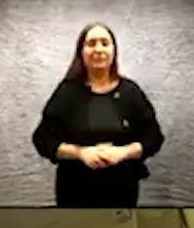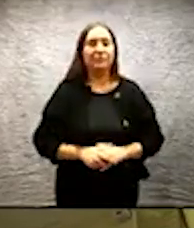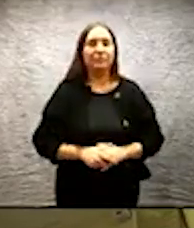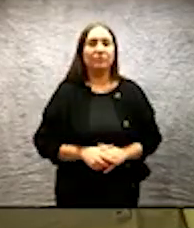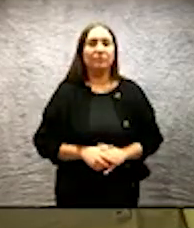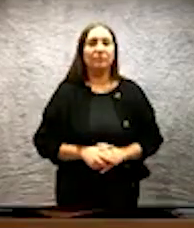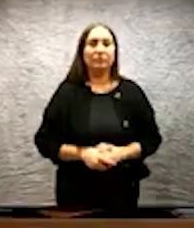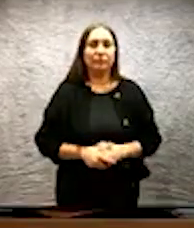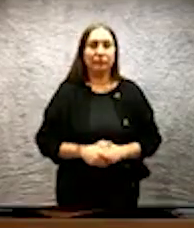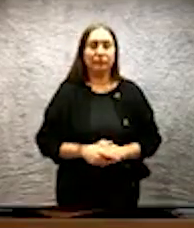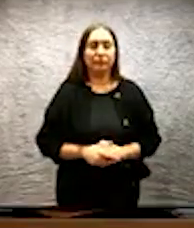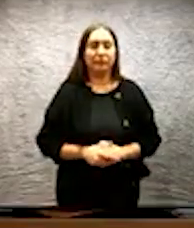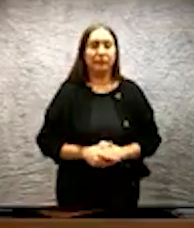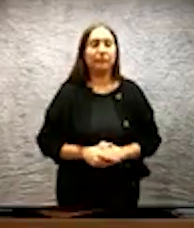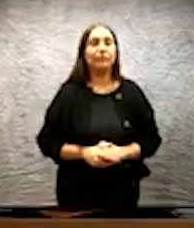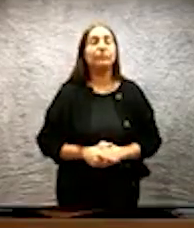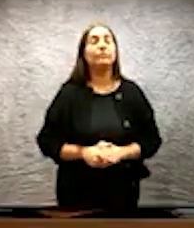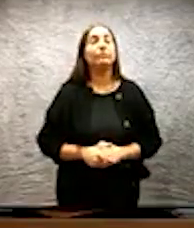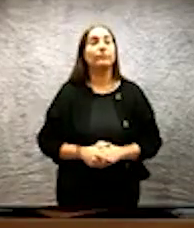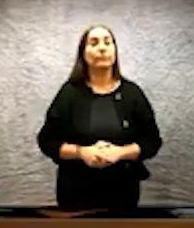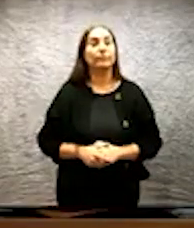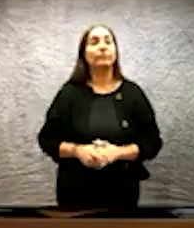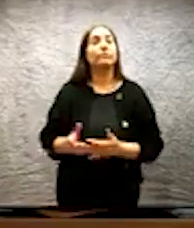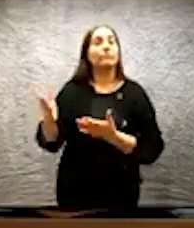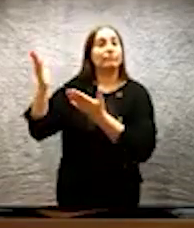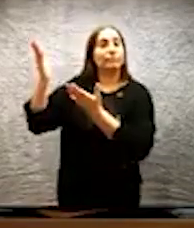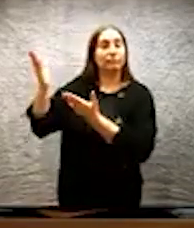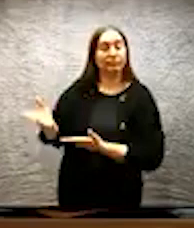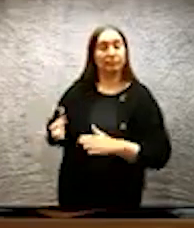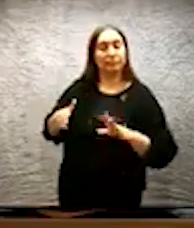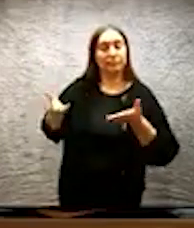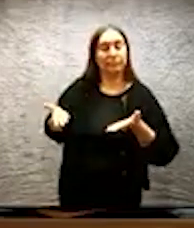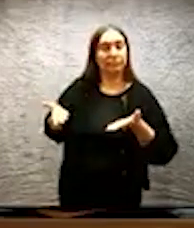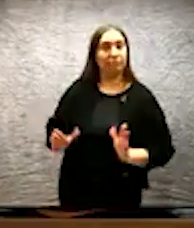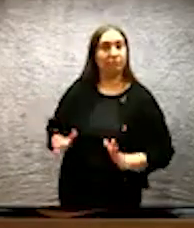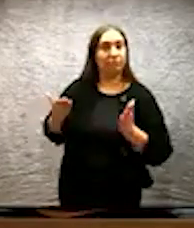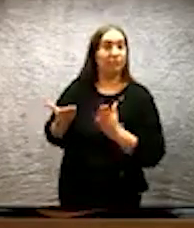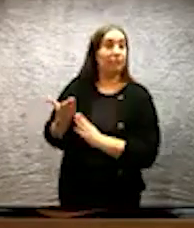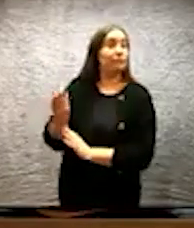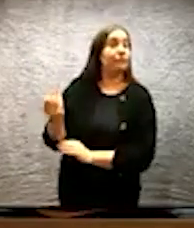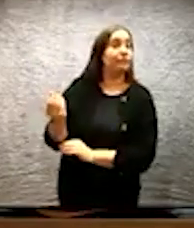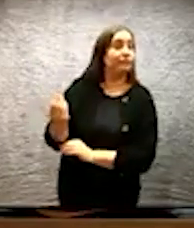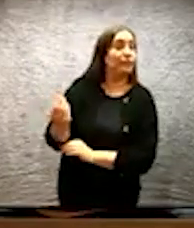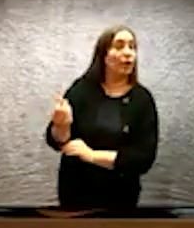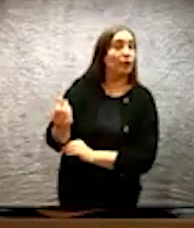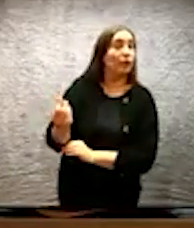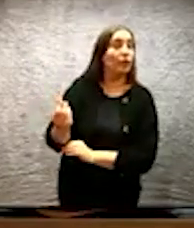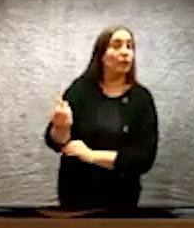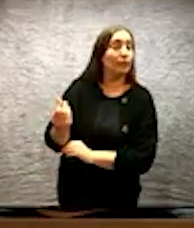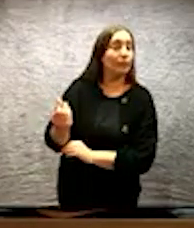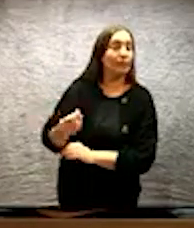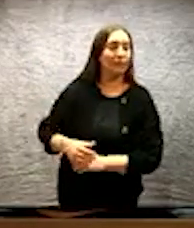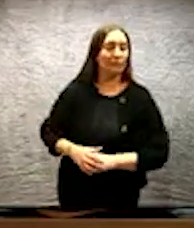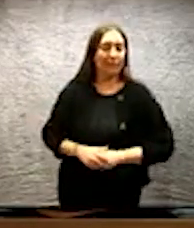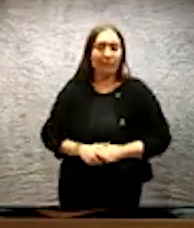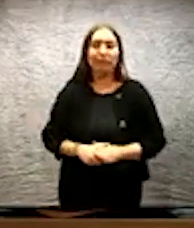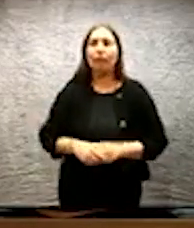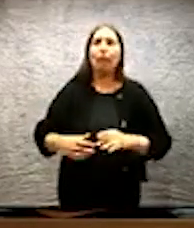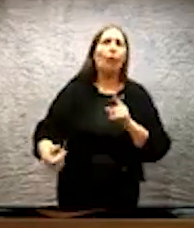Donc oui, là, quelques décisions financières. Bon, pas de première importance,